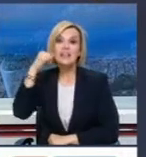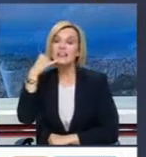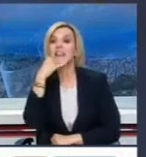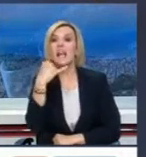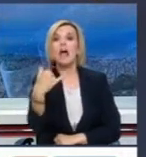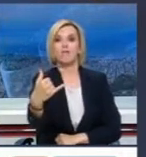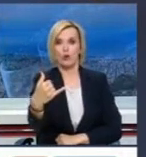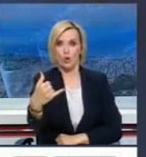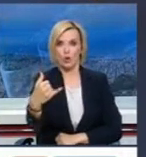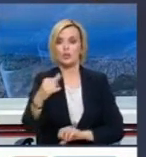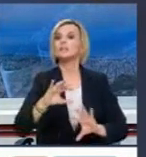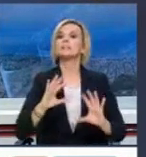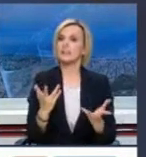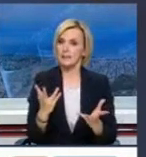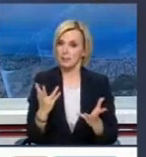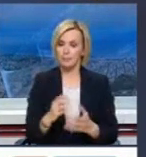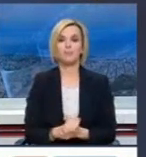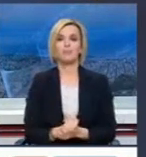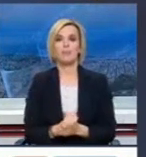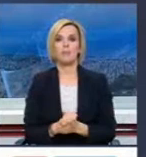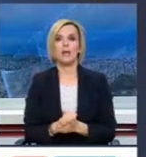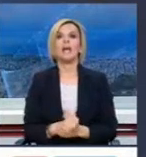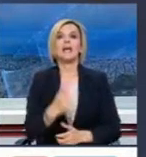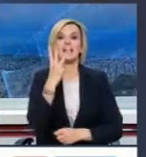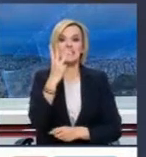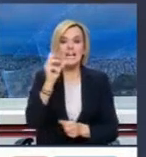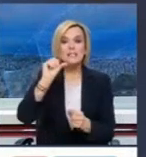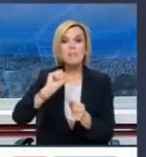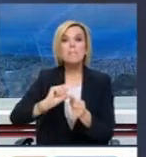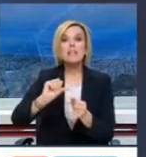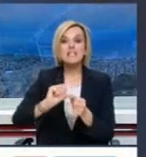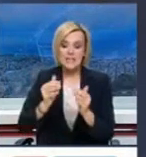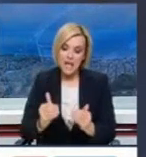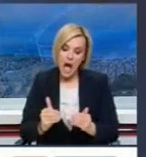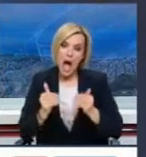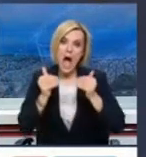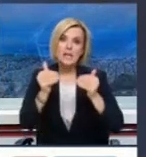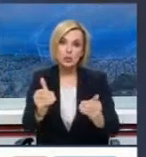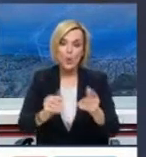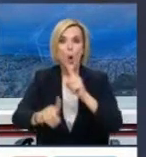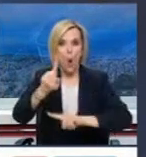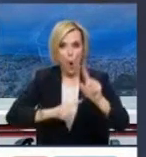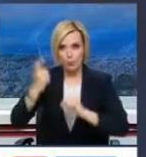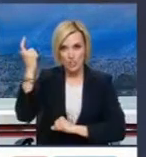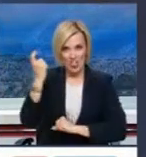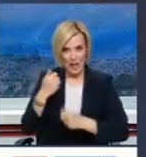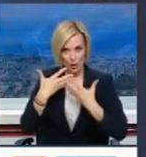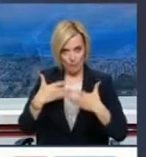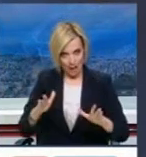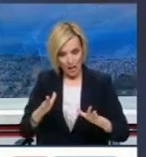του επιδόματος 800 ευρώ τρίμηνη αναστολή στην πληρωμή των ΠΑΣ φύσεως χρεών τους. Με αυτόν τον